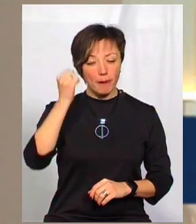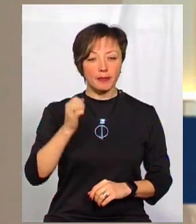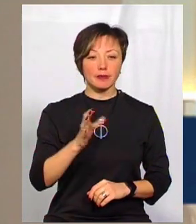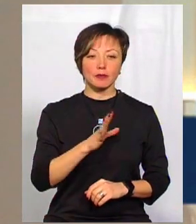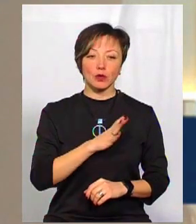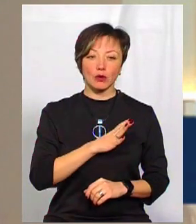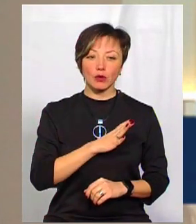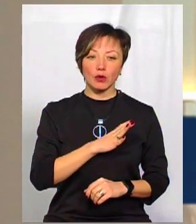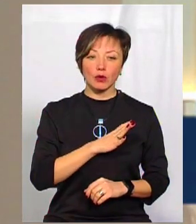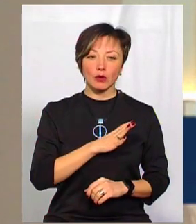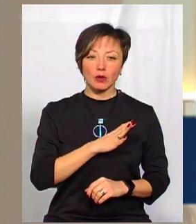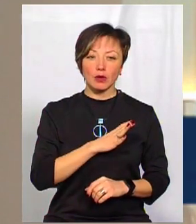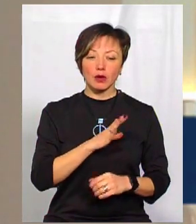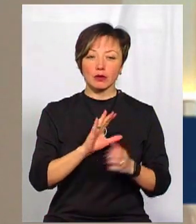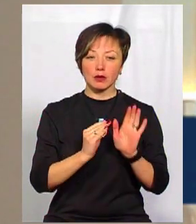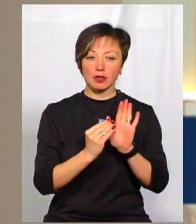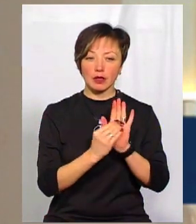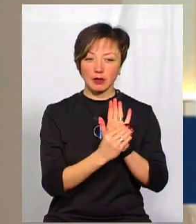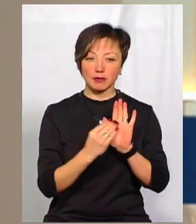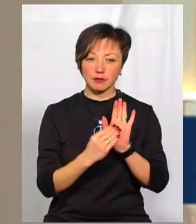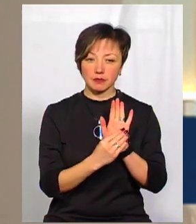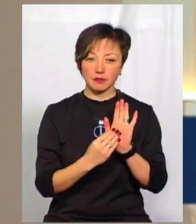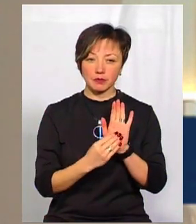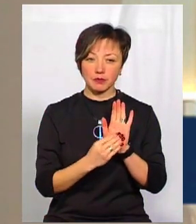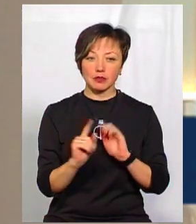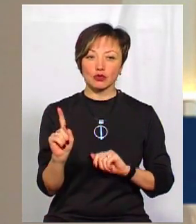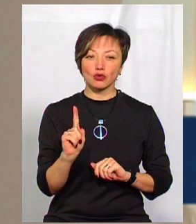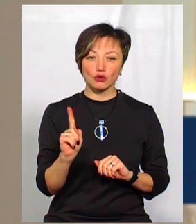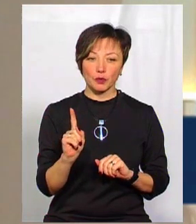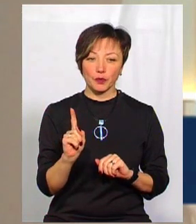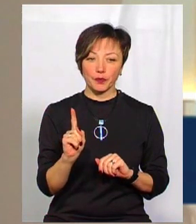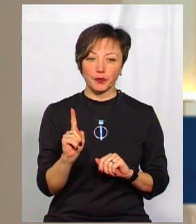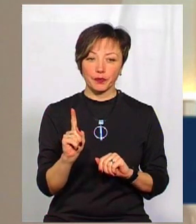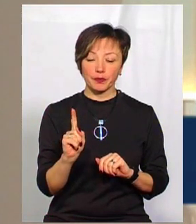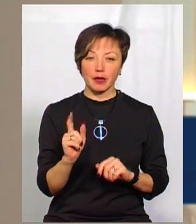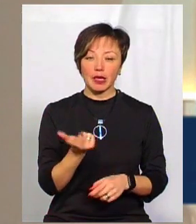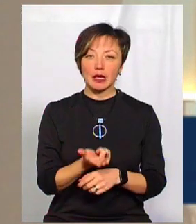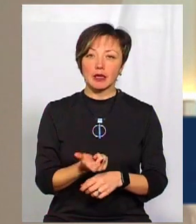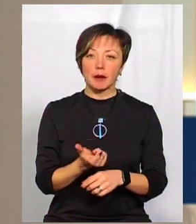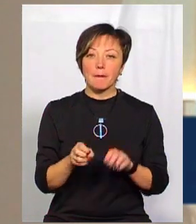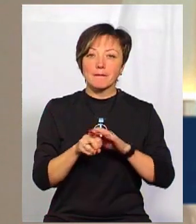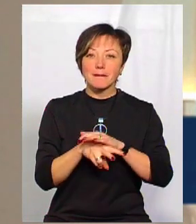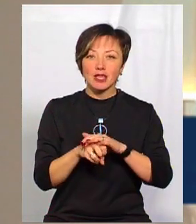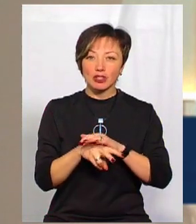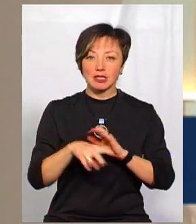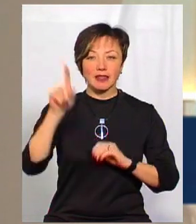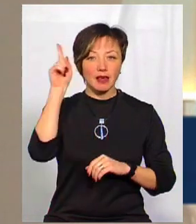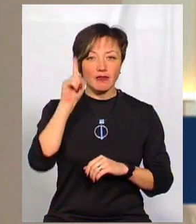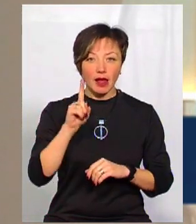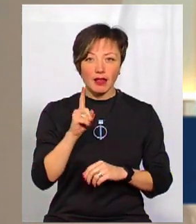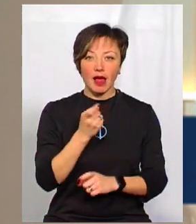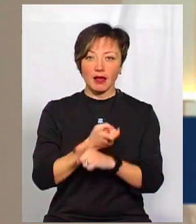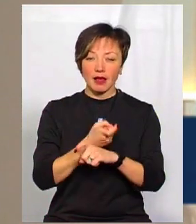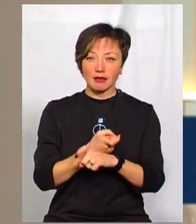є така інформація, що біженців євреїв